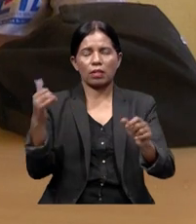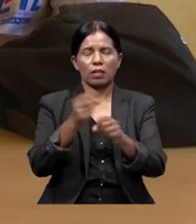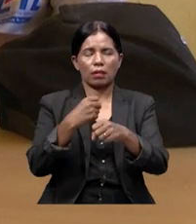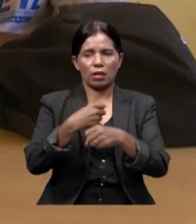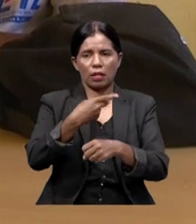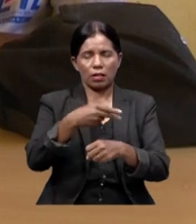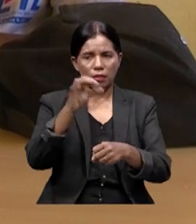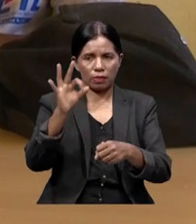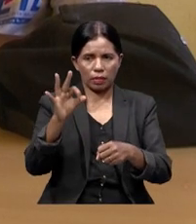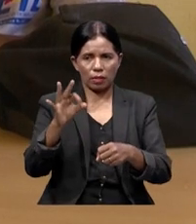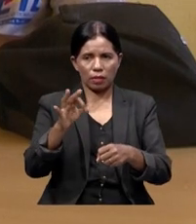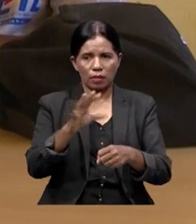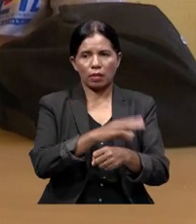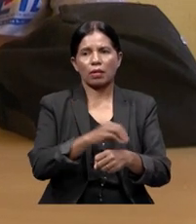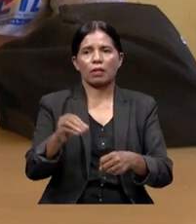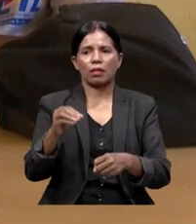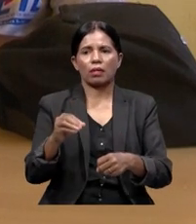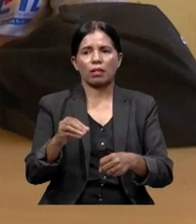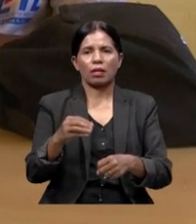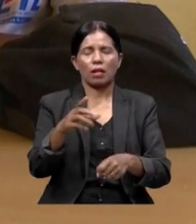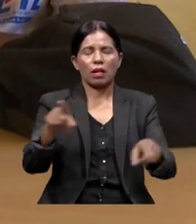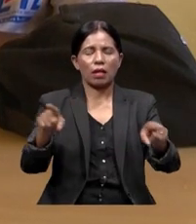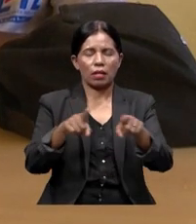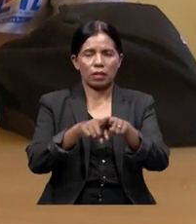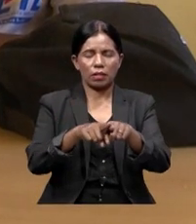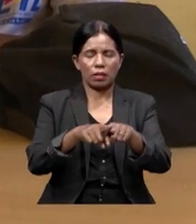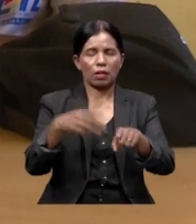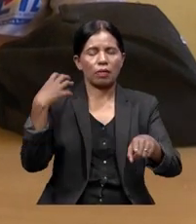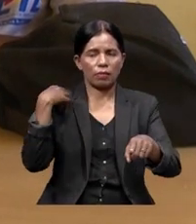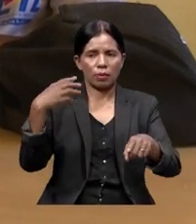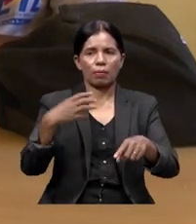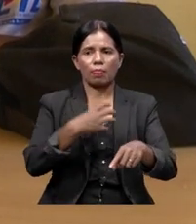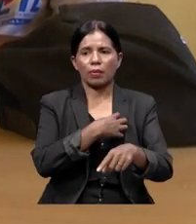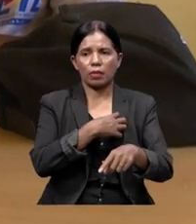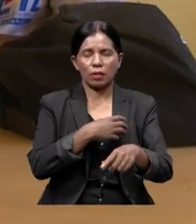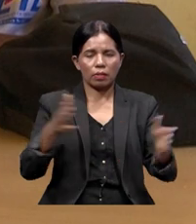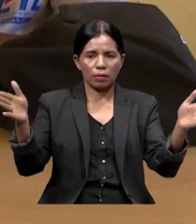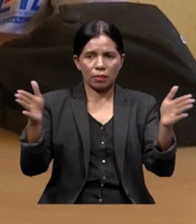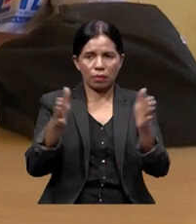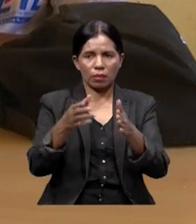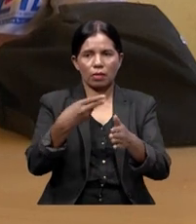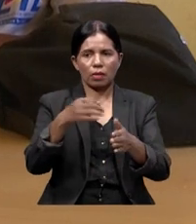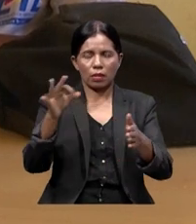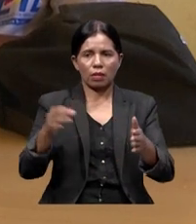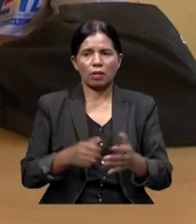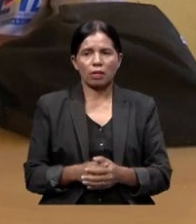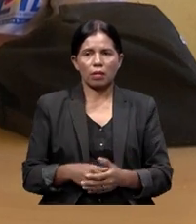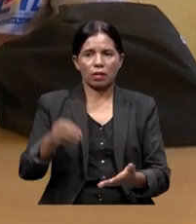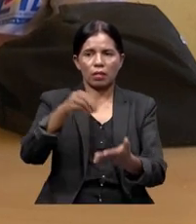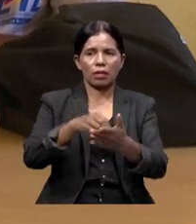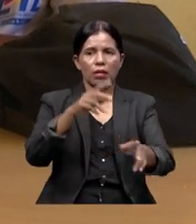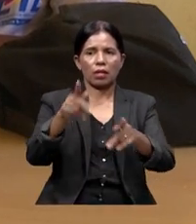ne, halo spesial sebagai pos polisi ini. Depois ini pos ini kikua, kita tampon